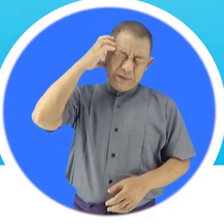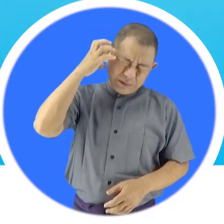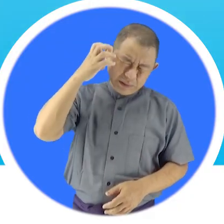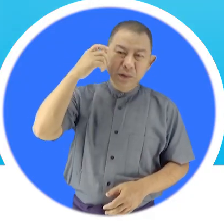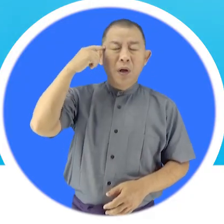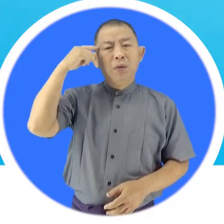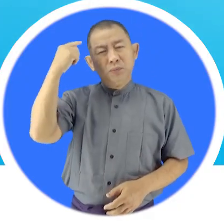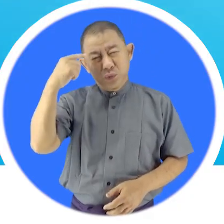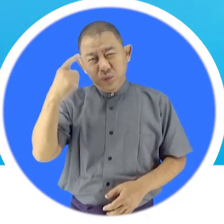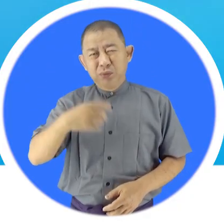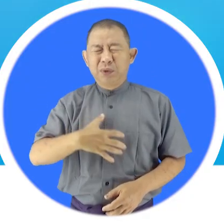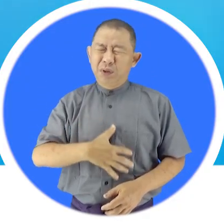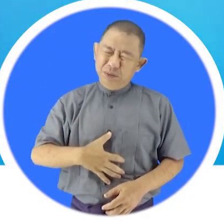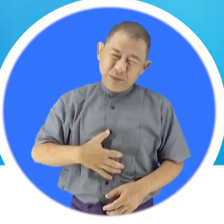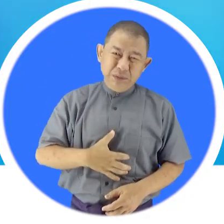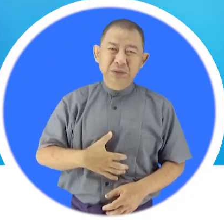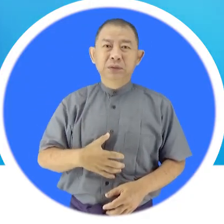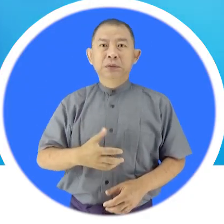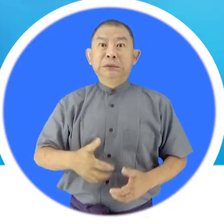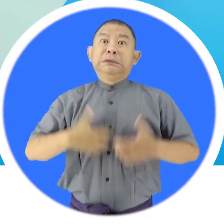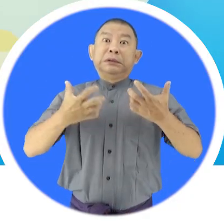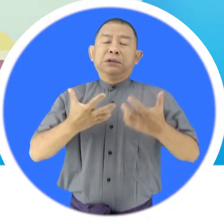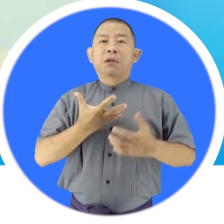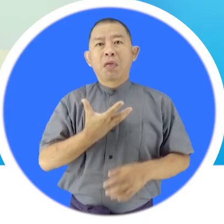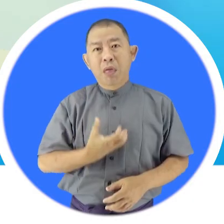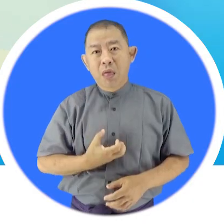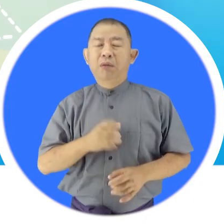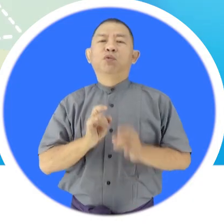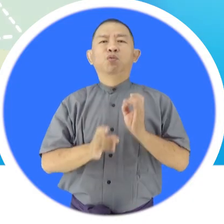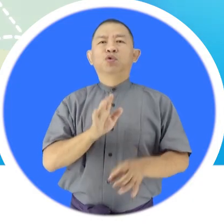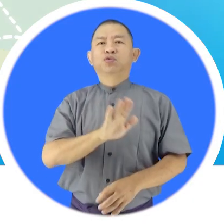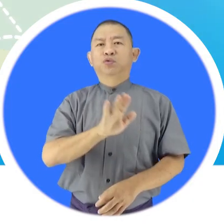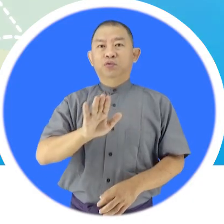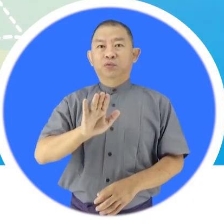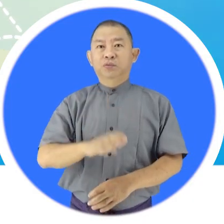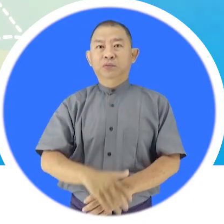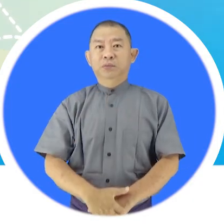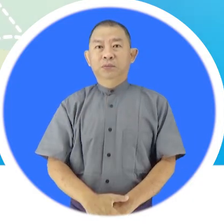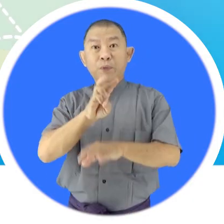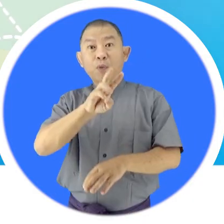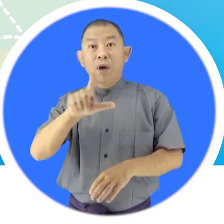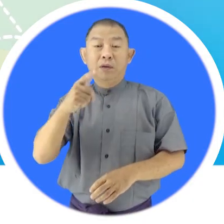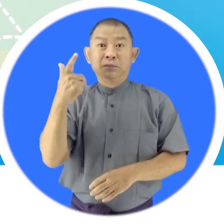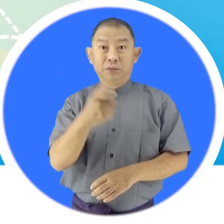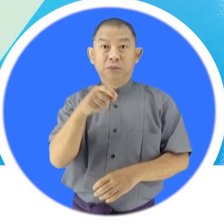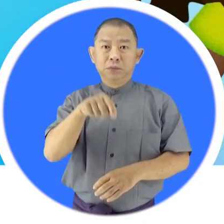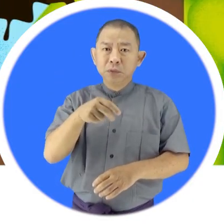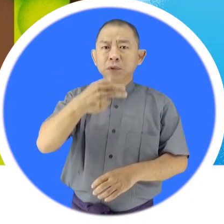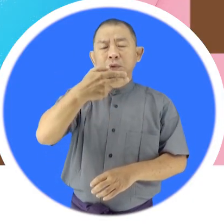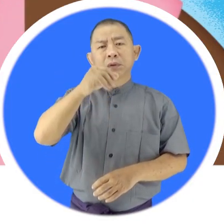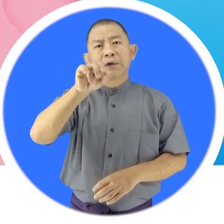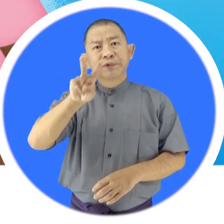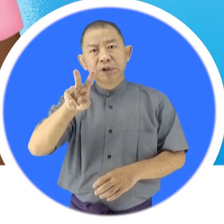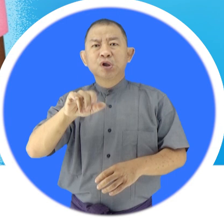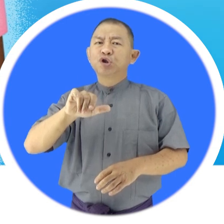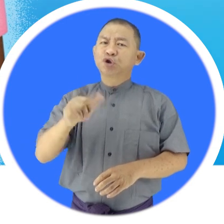တော့မကာကွယ်နိုင်ပါဘူးအကယ်၍အဲ့ရောဂါတွေကူးစက်မှာစိုးရင်လည်းဆိုရင်တော့စိတ်ချရအောင်ကွန်ဒုံးကိုပဲတွဲပြီးသုံးပါ3လခန့်ထိုးဆေးနဲ့